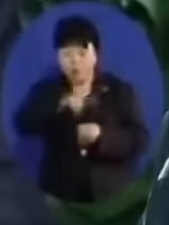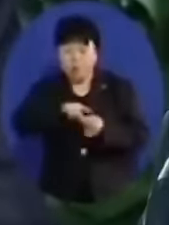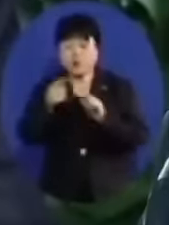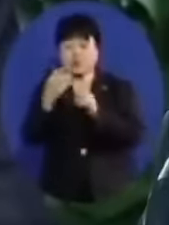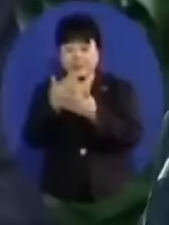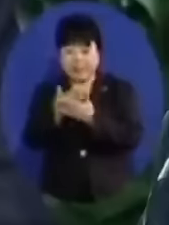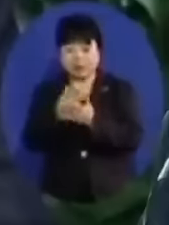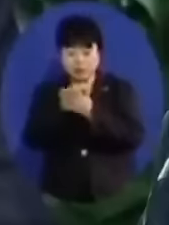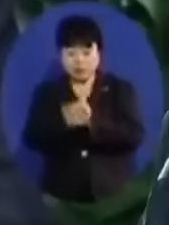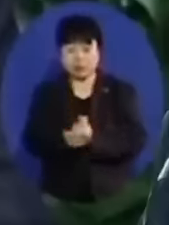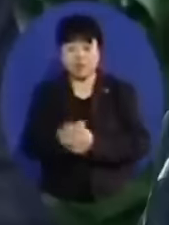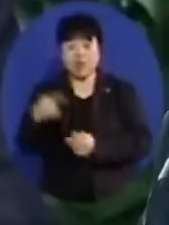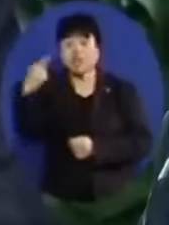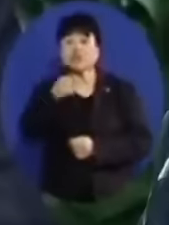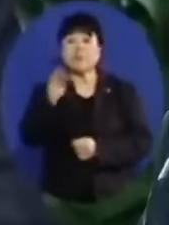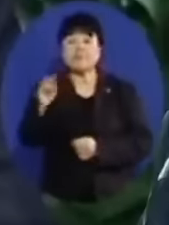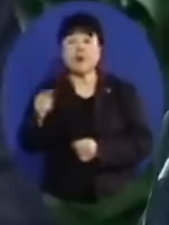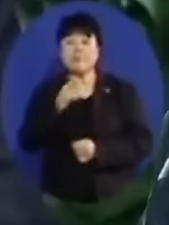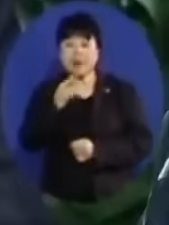그런데